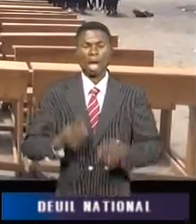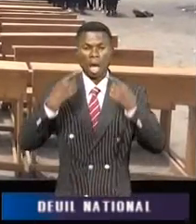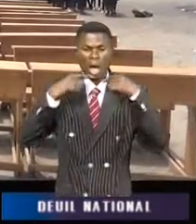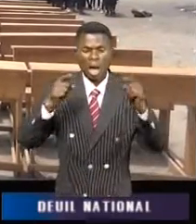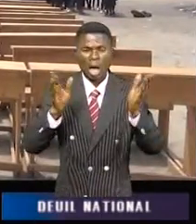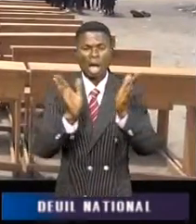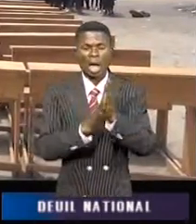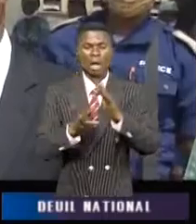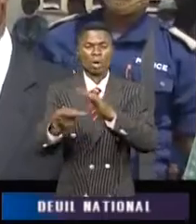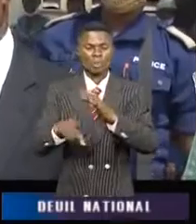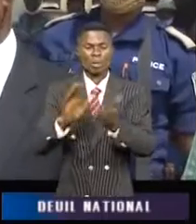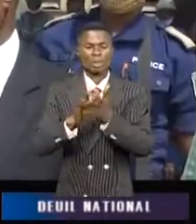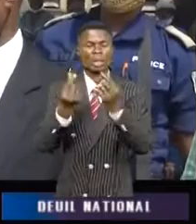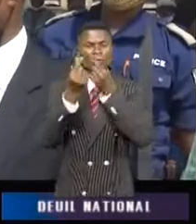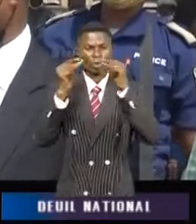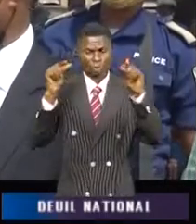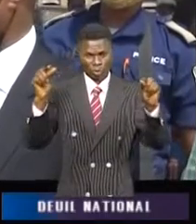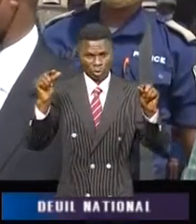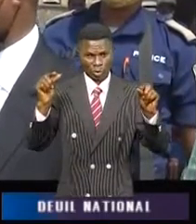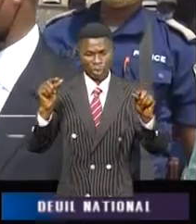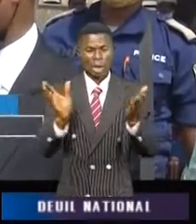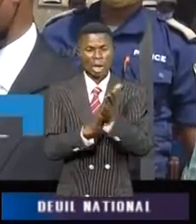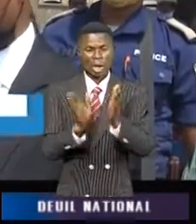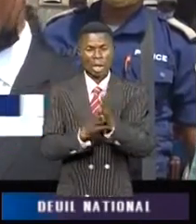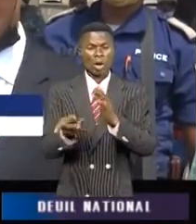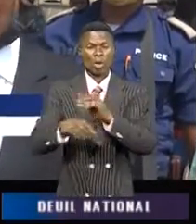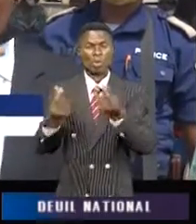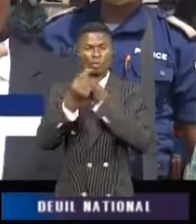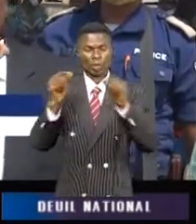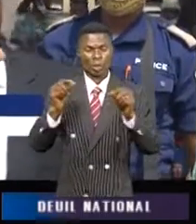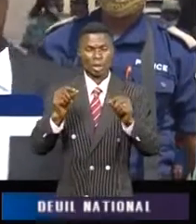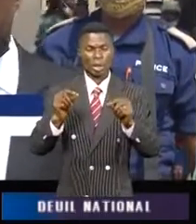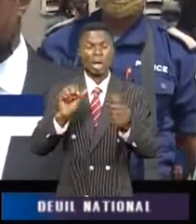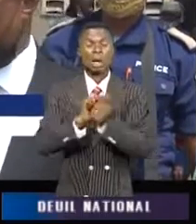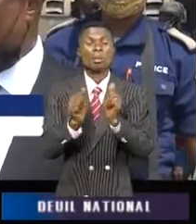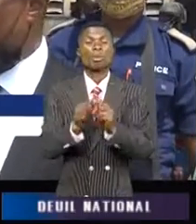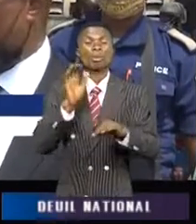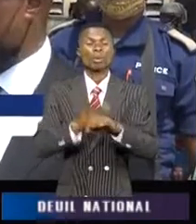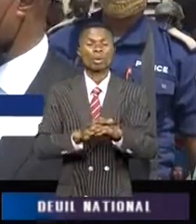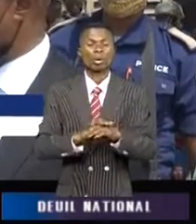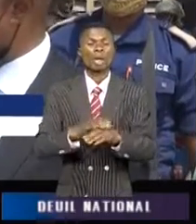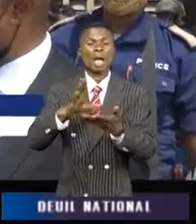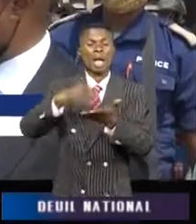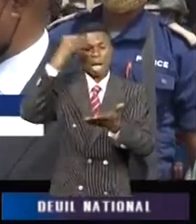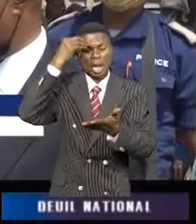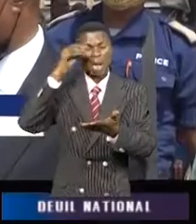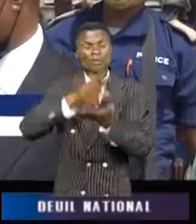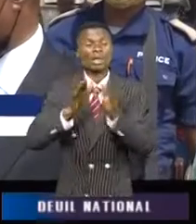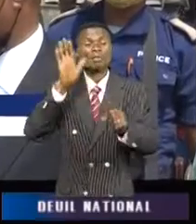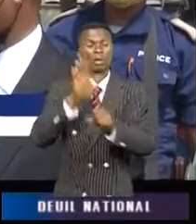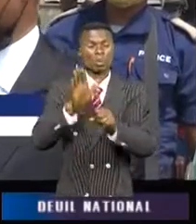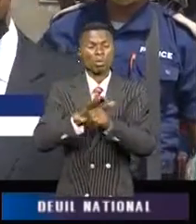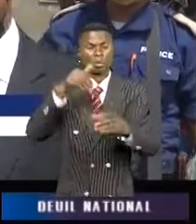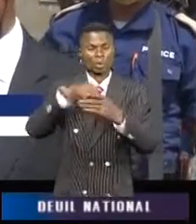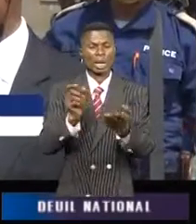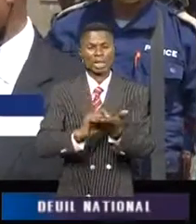de l'enseignement de base. Et cette gratuité a eu pour conséquence le surnombre des élèves dans des salles de